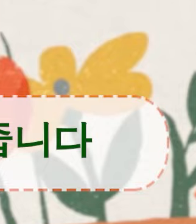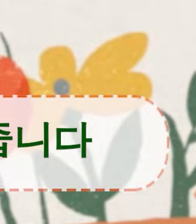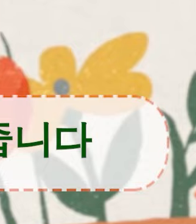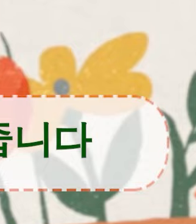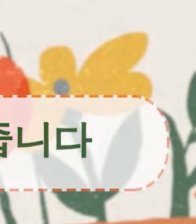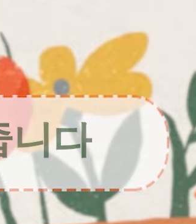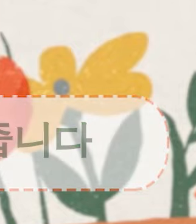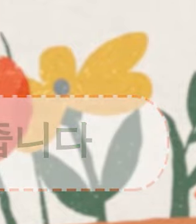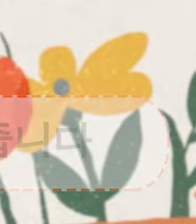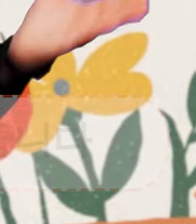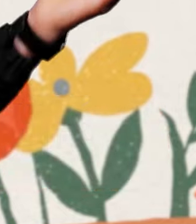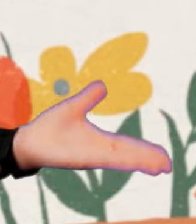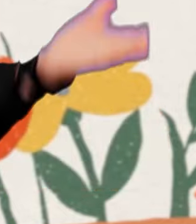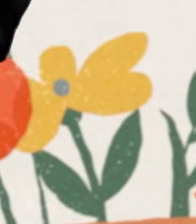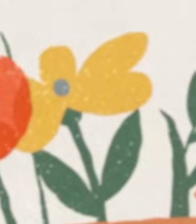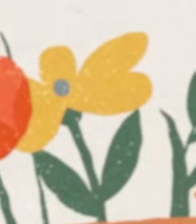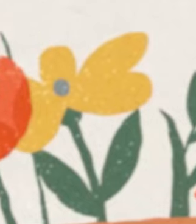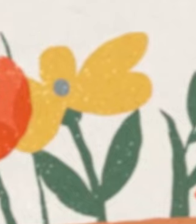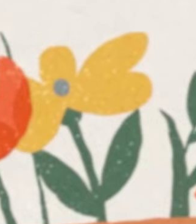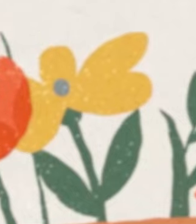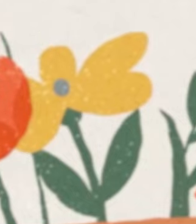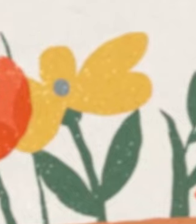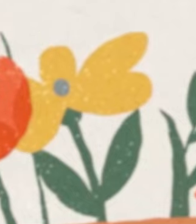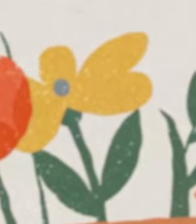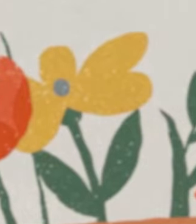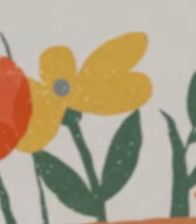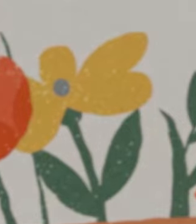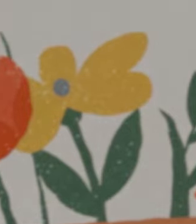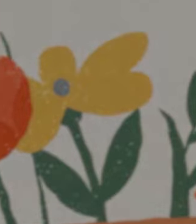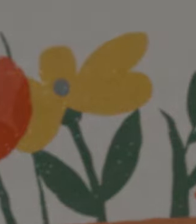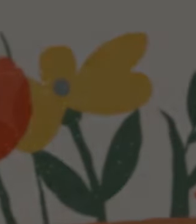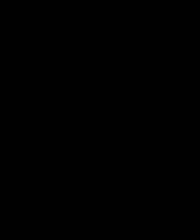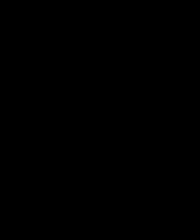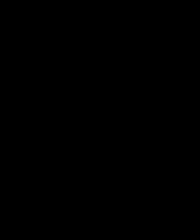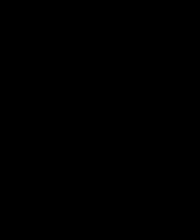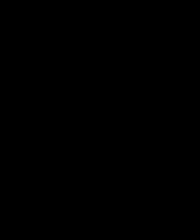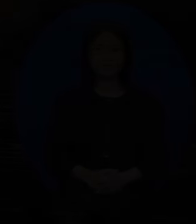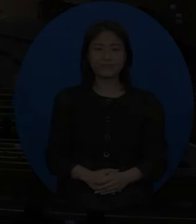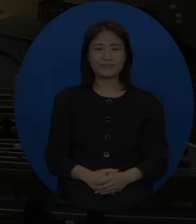23절까지 할렐루야 아멘.